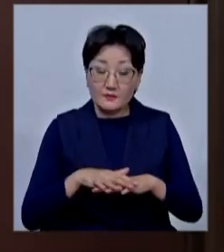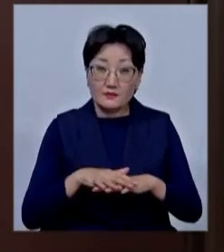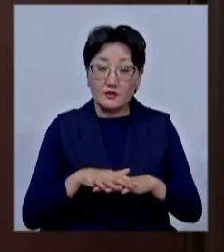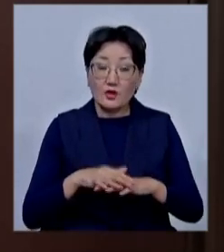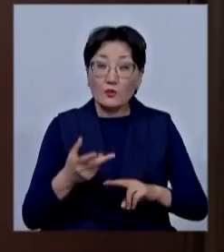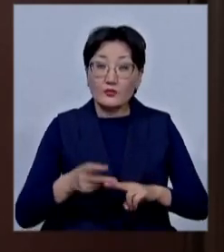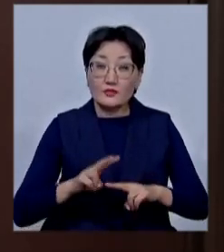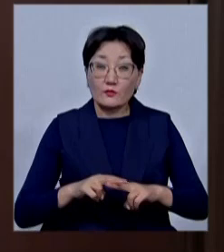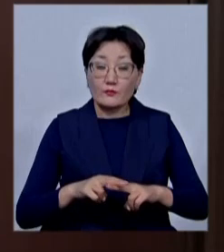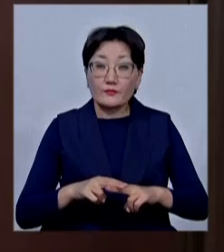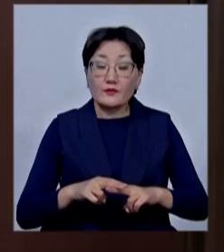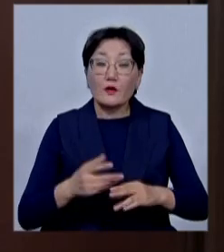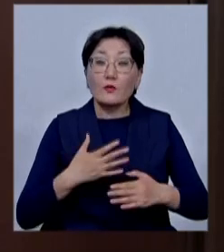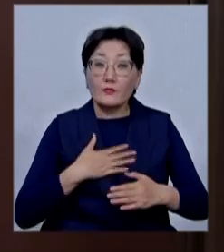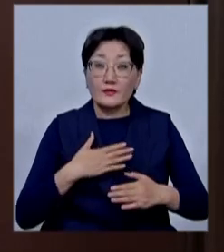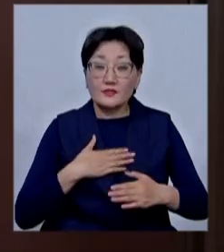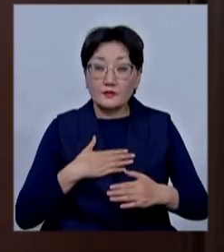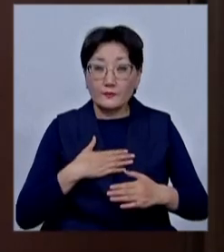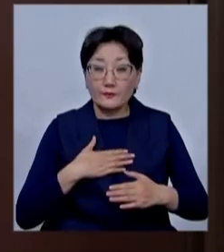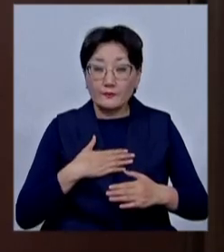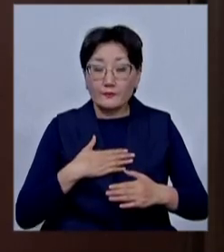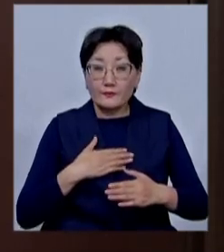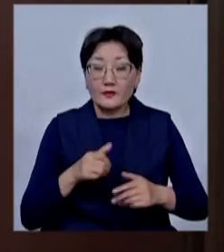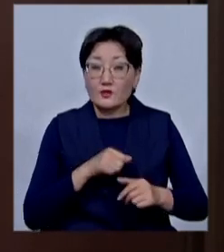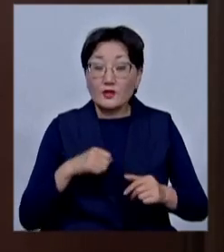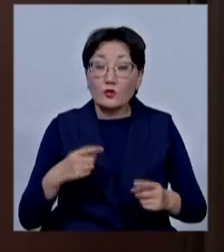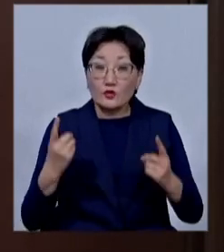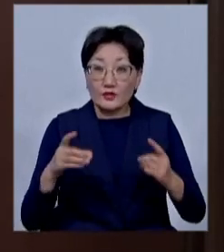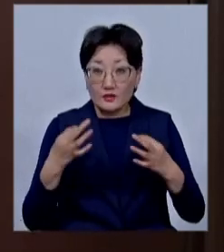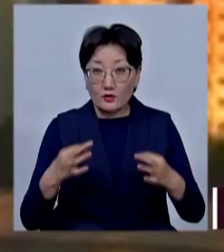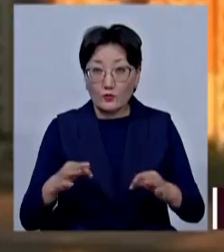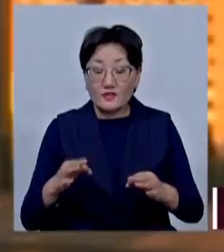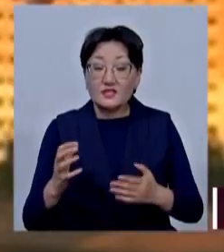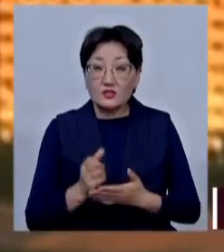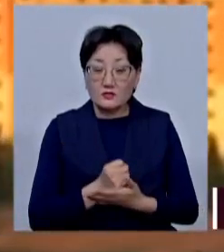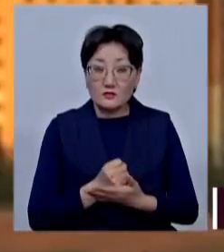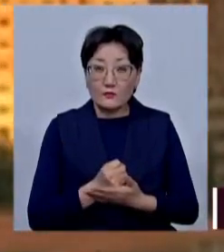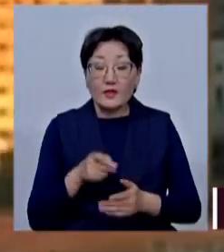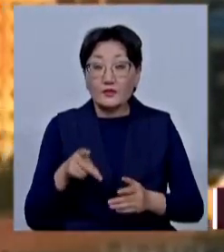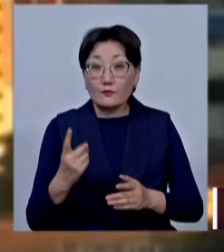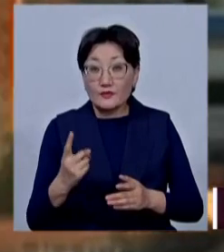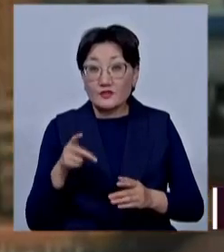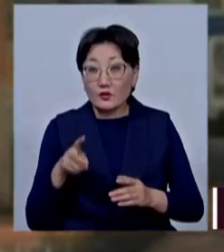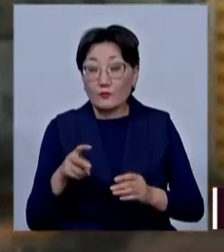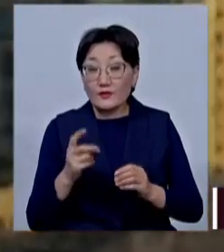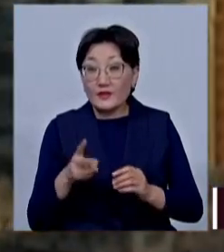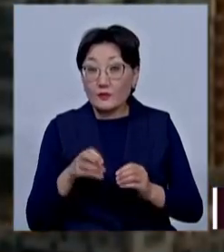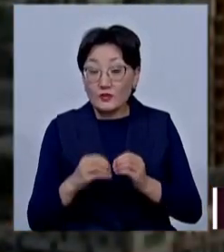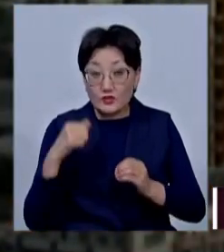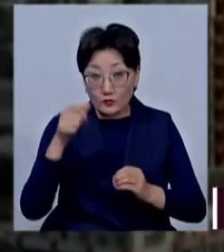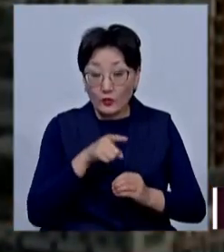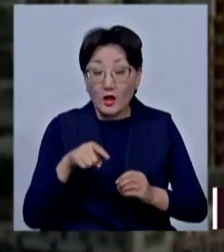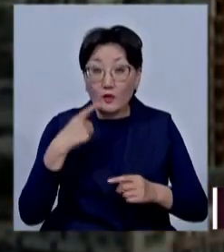бұл өзімізге мойындату деген бұл ең үлкен тәуелсіздіктің жетістігі. 2001-2010 жылдарға арналған